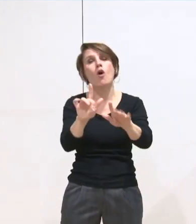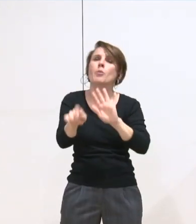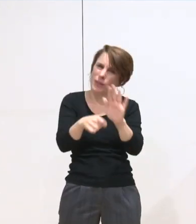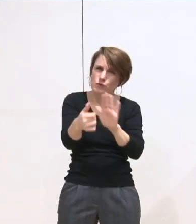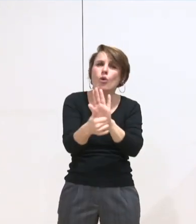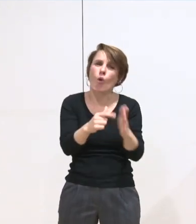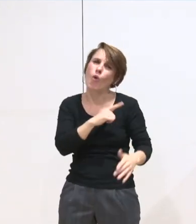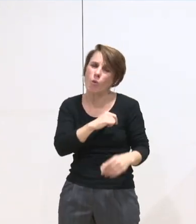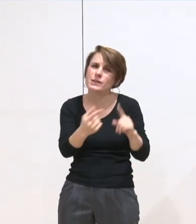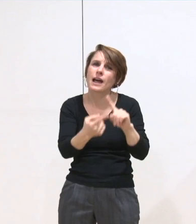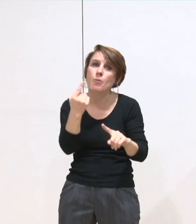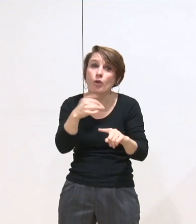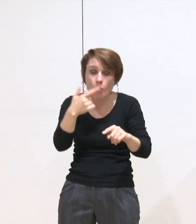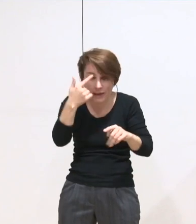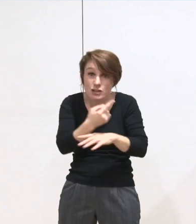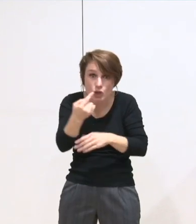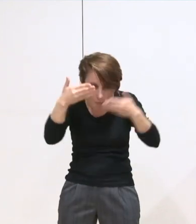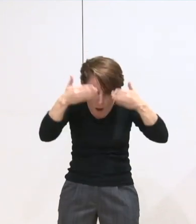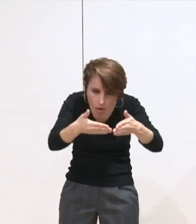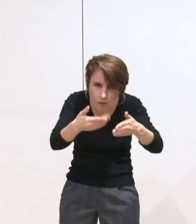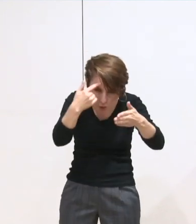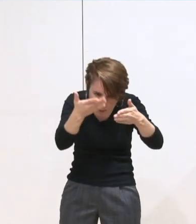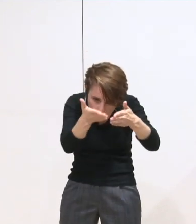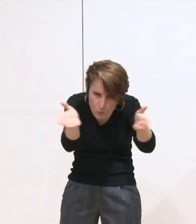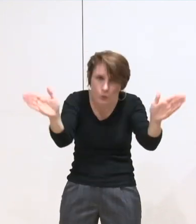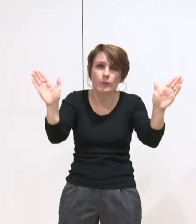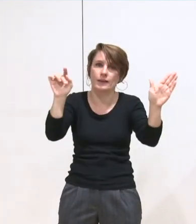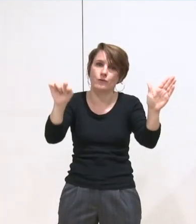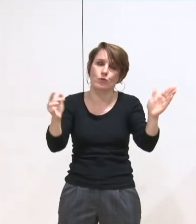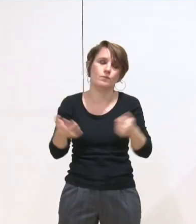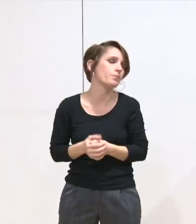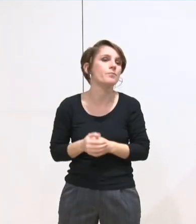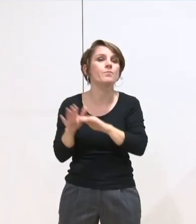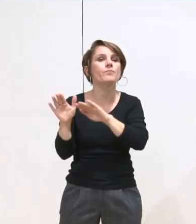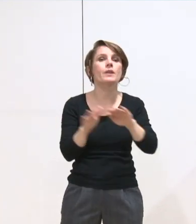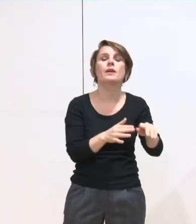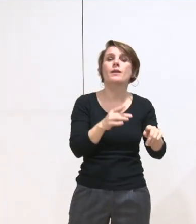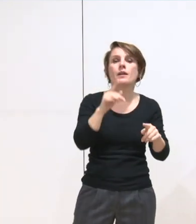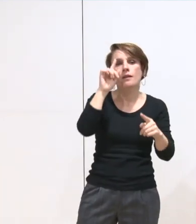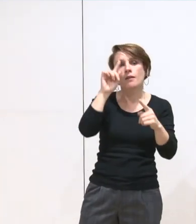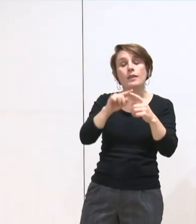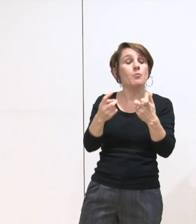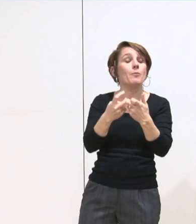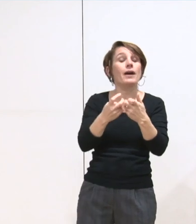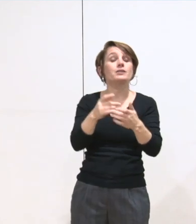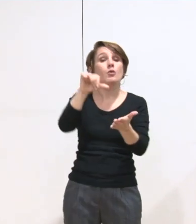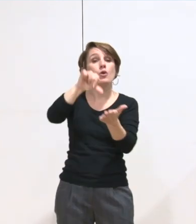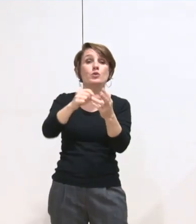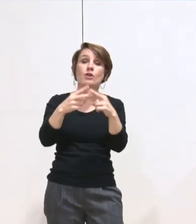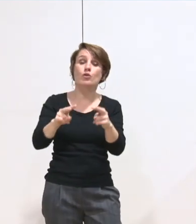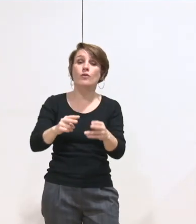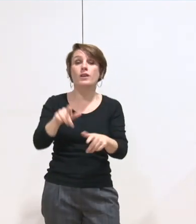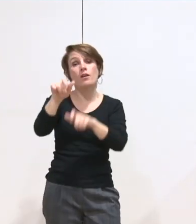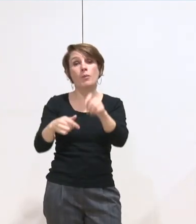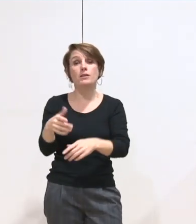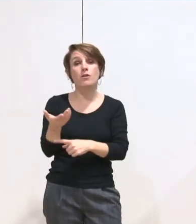et indispensable. Deux exemples concrets sur l'errance en centre-ville. La fermeté de la police